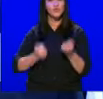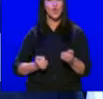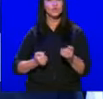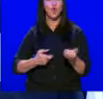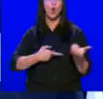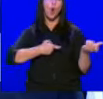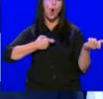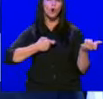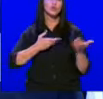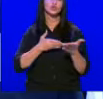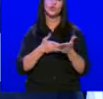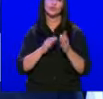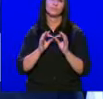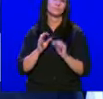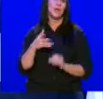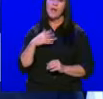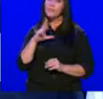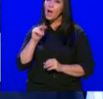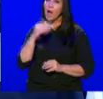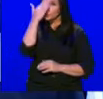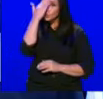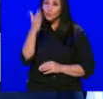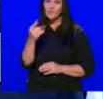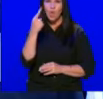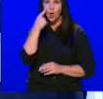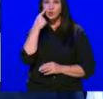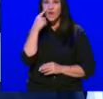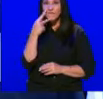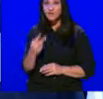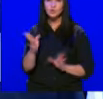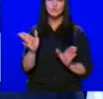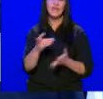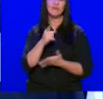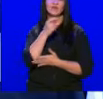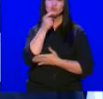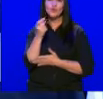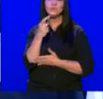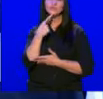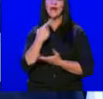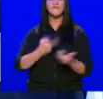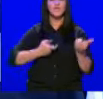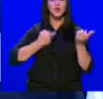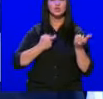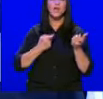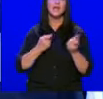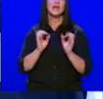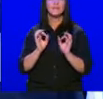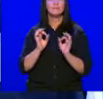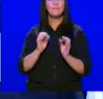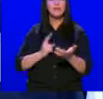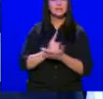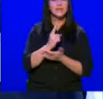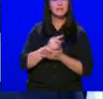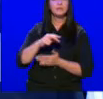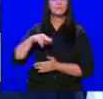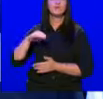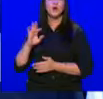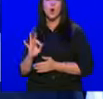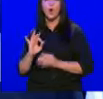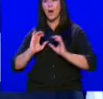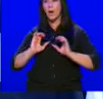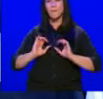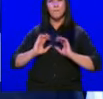защото, нека да кажа откровенно, очевидно става дума за въоръжение от типа на изтребители, ПВО системи, бронирани машини и